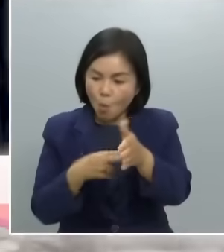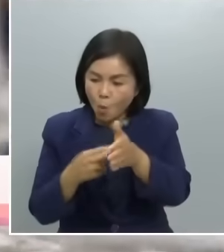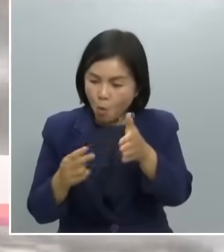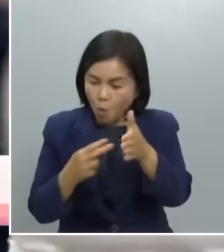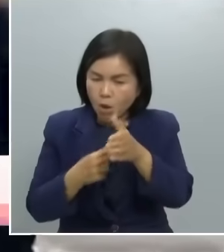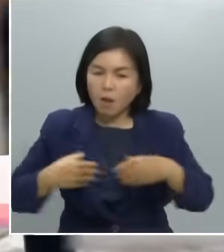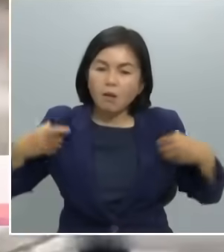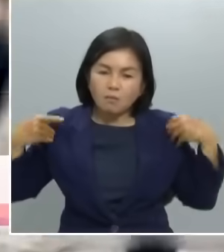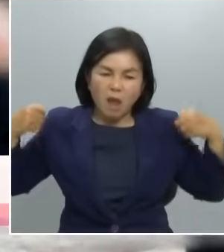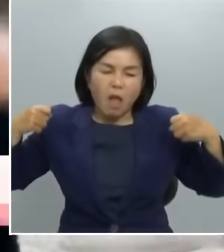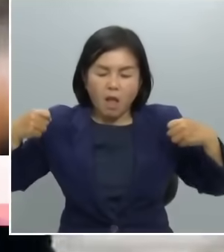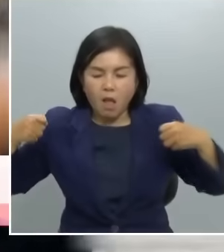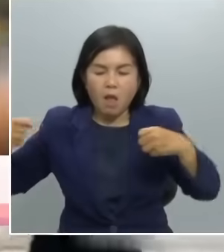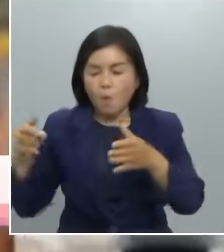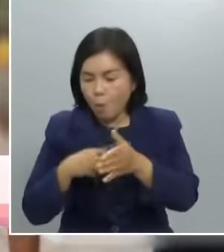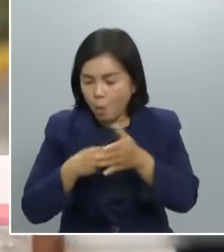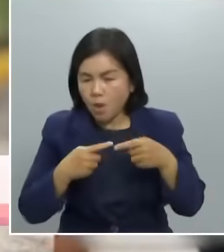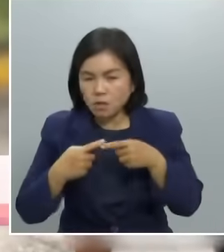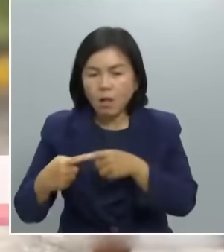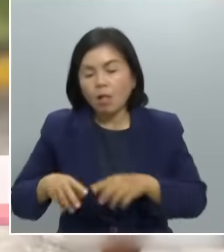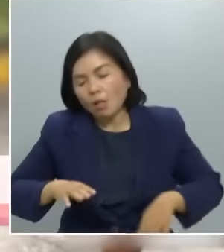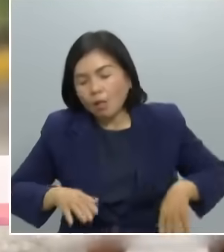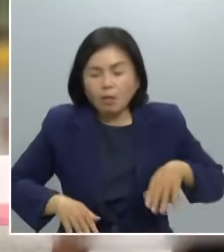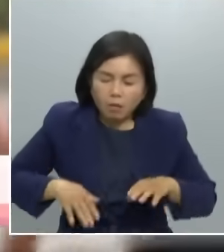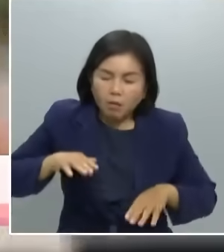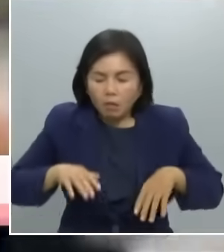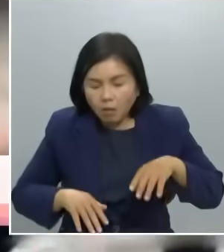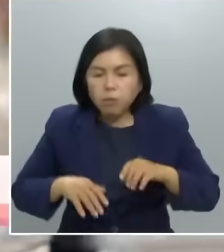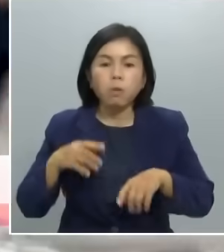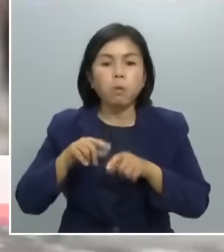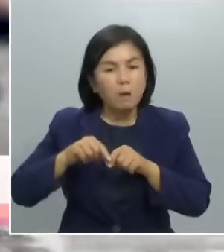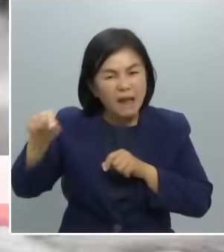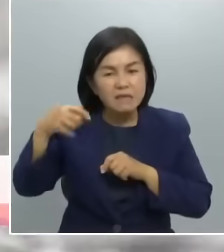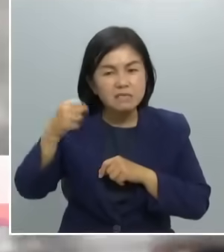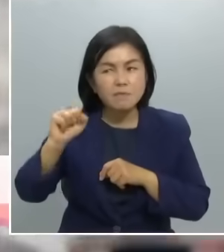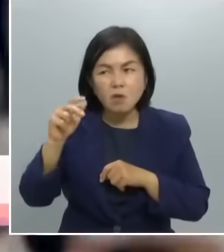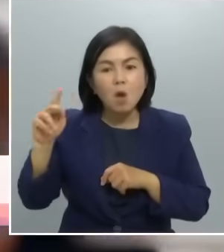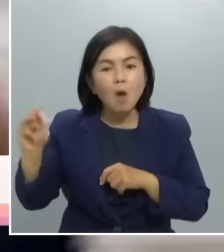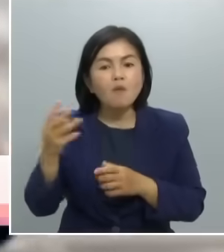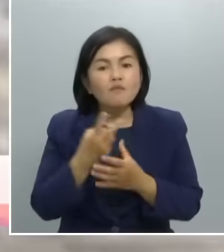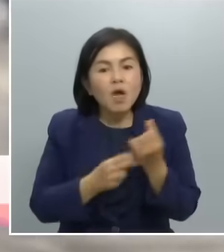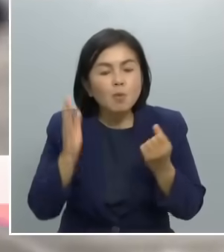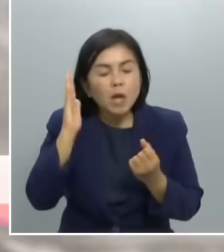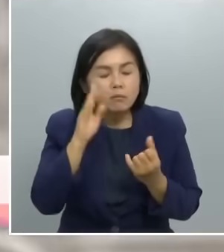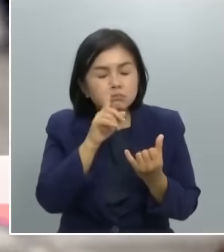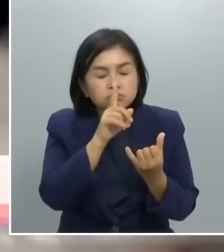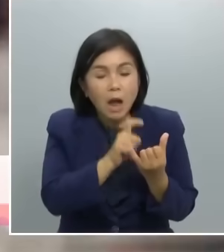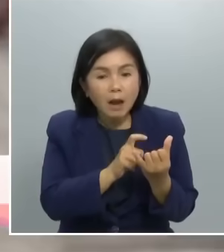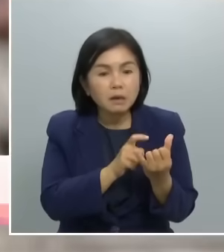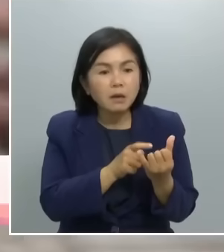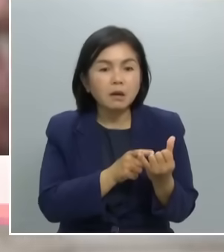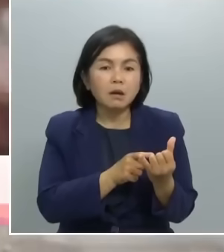งสองข้างแล้วก็วิ่งลากขาไปให้ครบ10กิโลเมตรหลังจากนั้นแฟนหนุ่มเสียชีวิตในเวลาต่อม